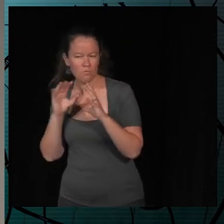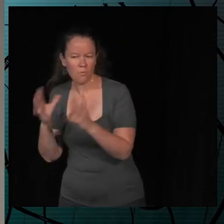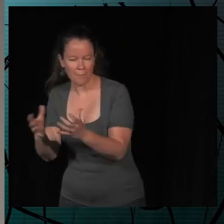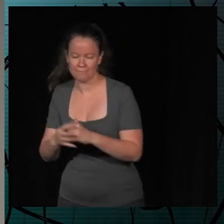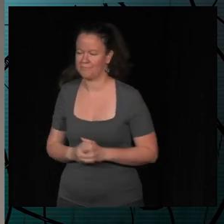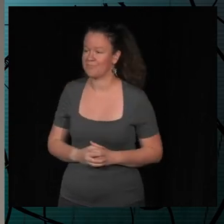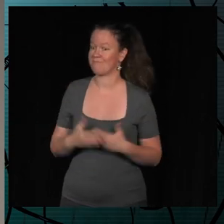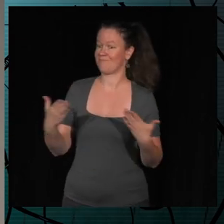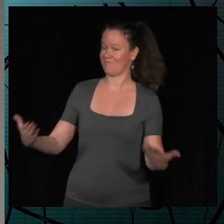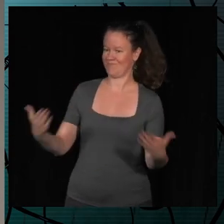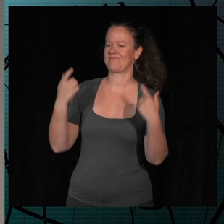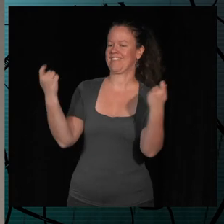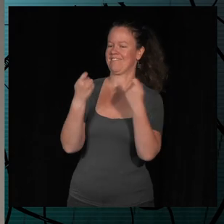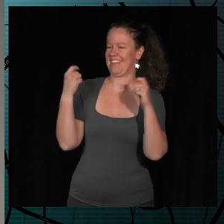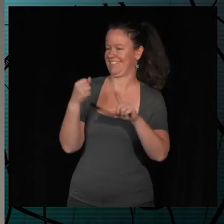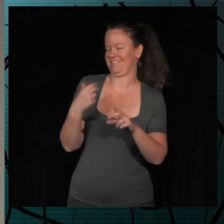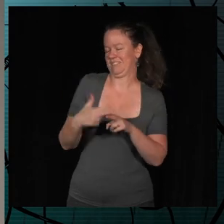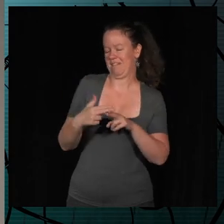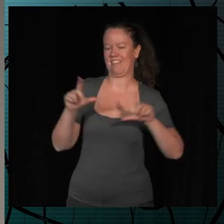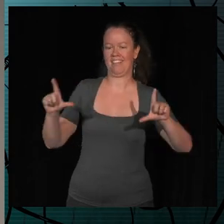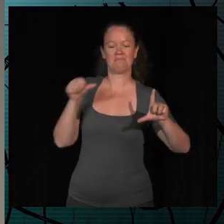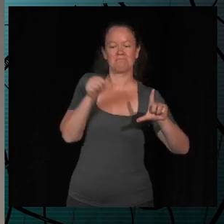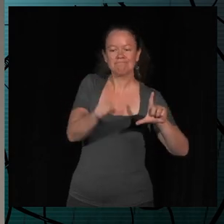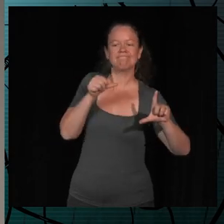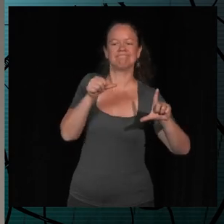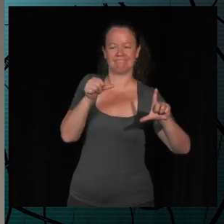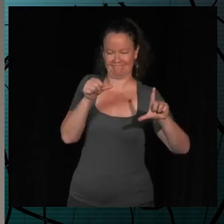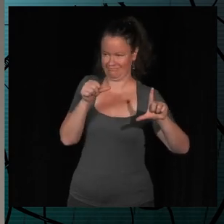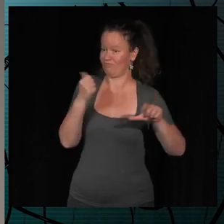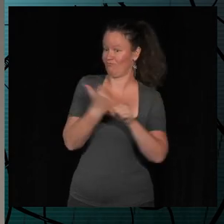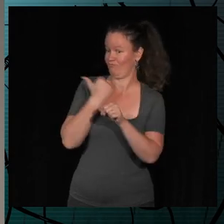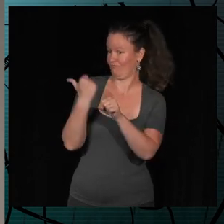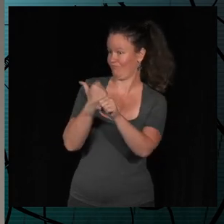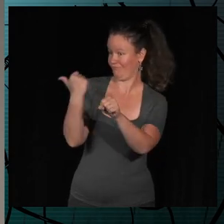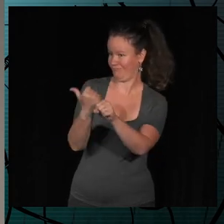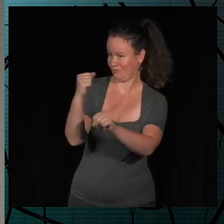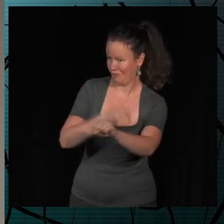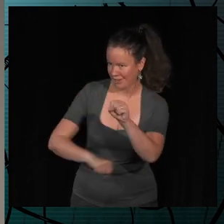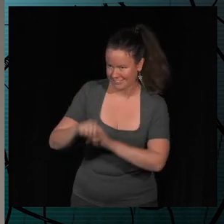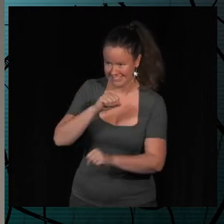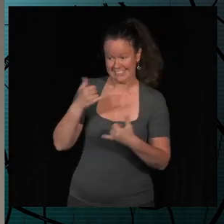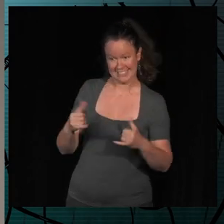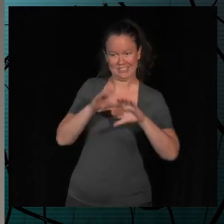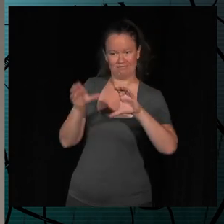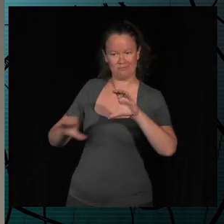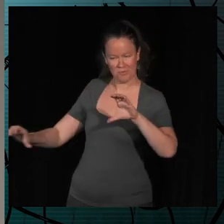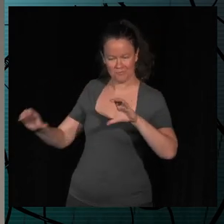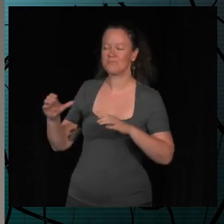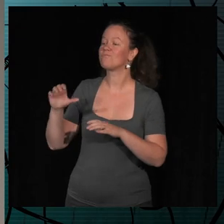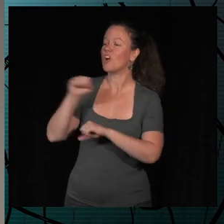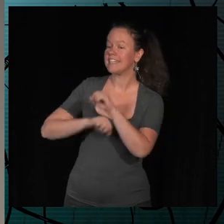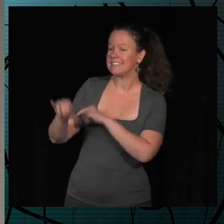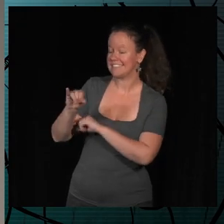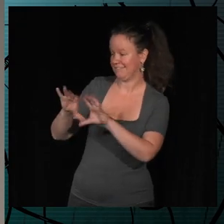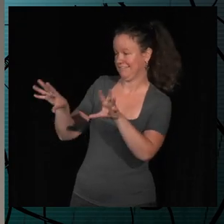annuel des jeux vidéos de la Bibliothèque publique d'information qui est organisé par le service nouvelle génération